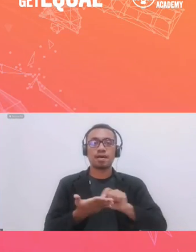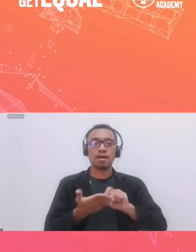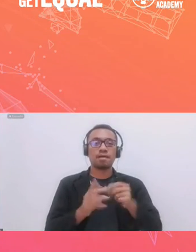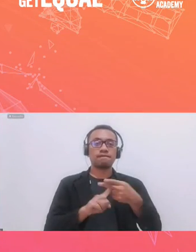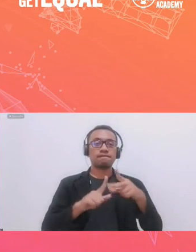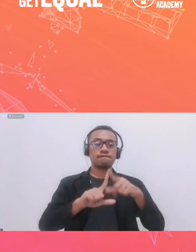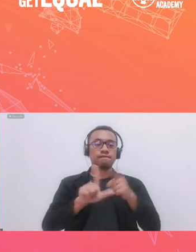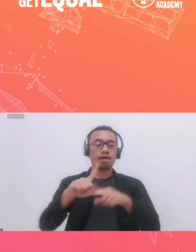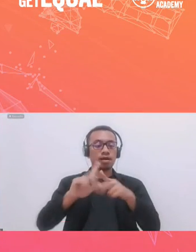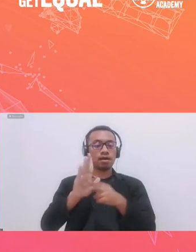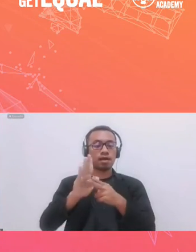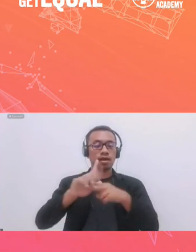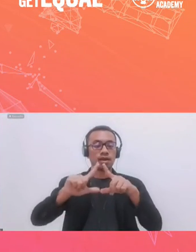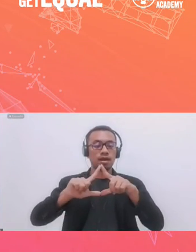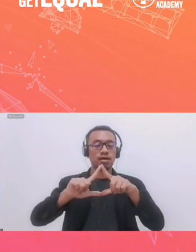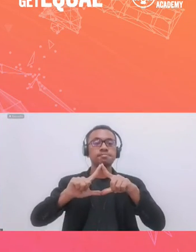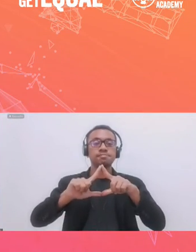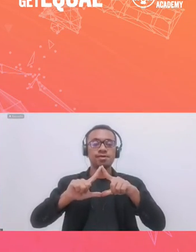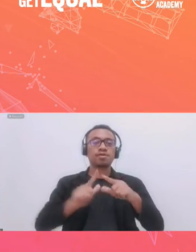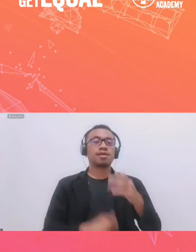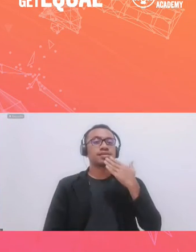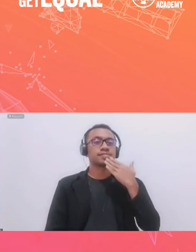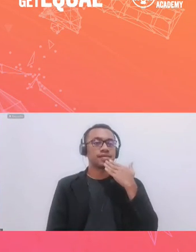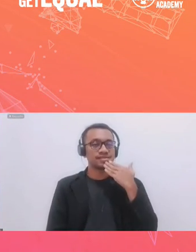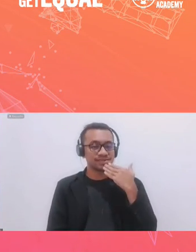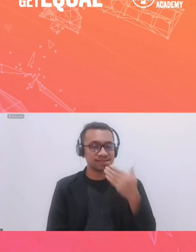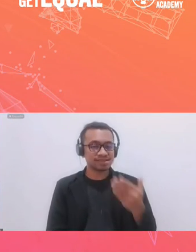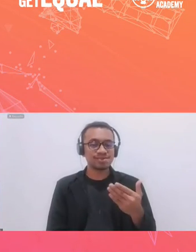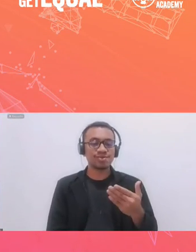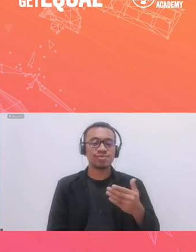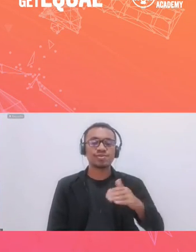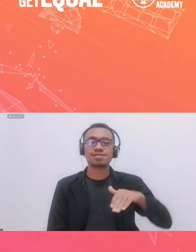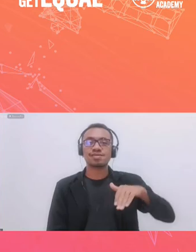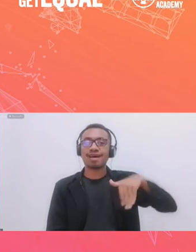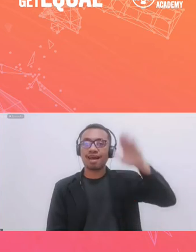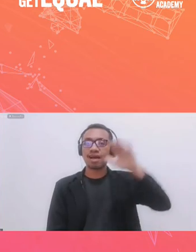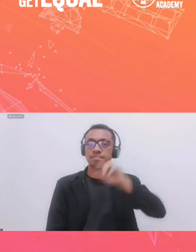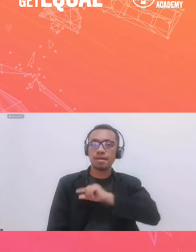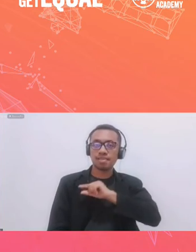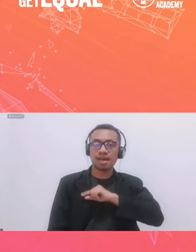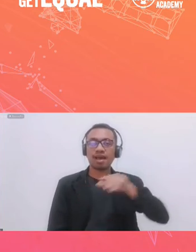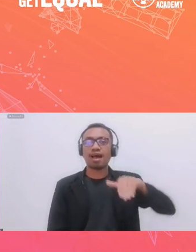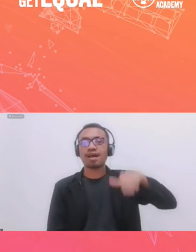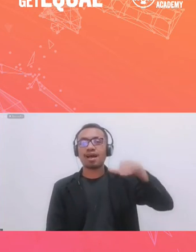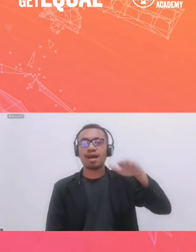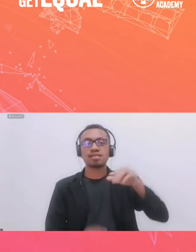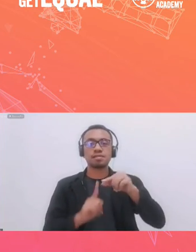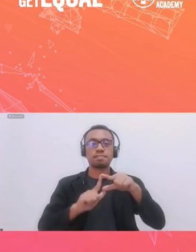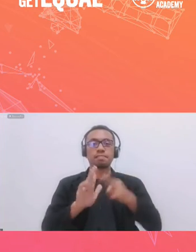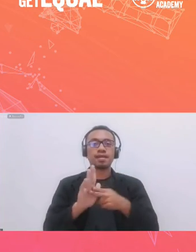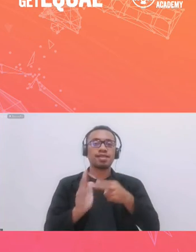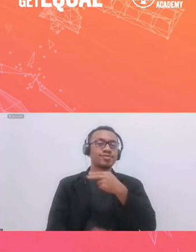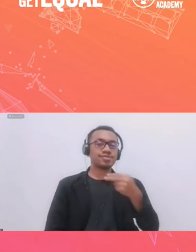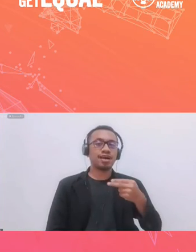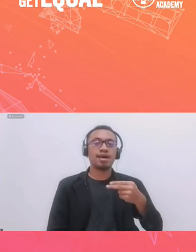Fayana. Dan aku ingin mengucapkan banyak terima kasih kepada kakak-kakak panitia, kakak-kakak dari Plan Indonesia, kemudian ayah